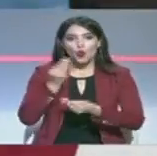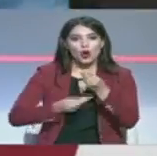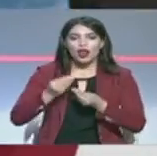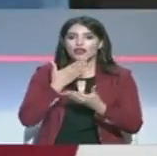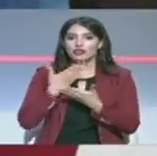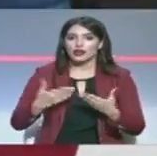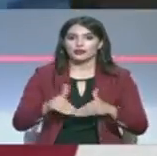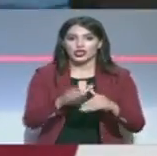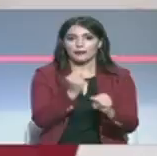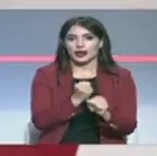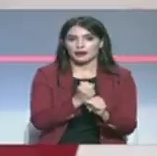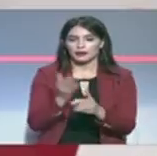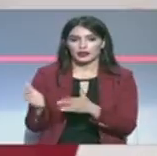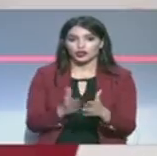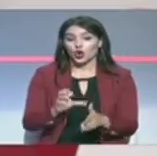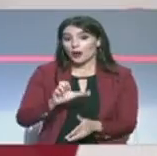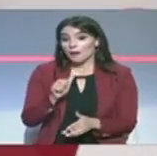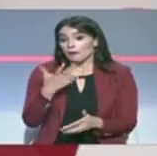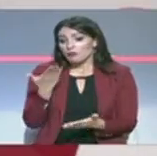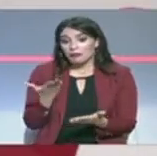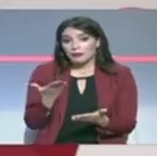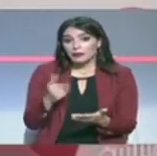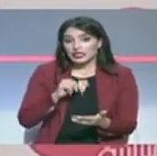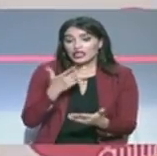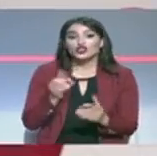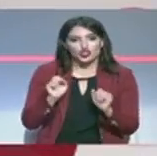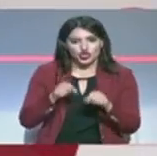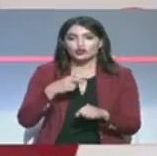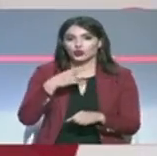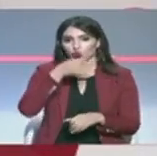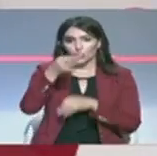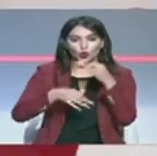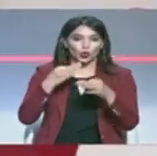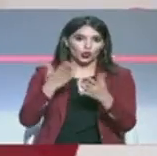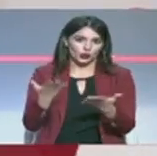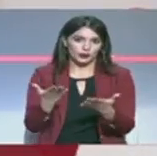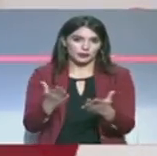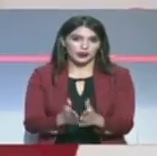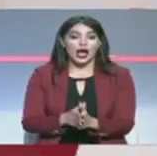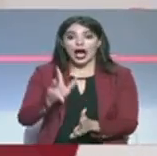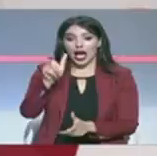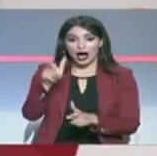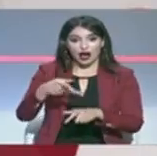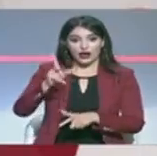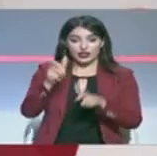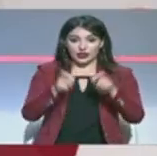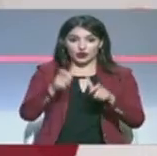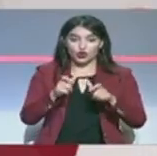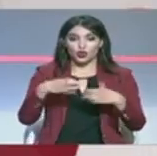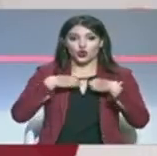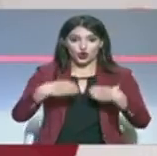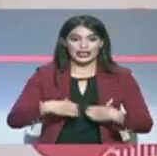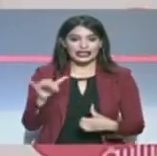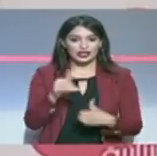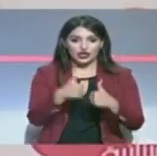مواصلة الحكومة لنشاطها. مبدئيا النجم نقولوا أنه المصنفين في الأغلبية هما النواب، هما